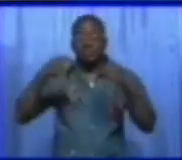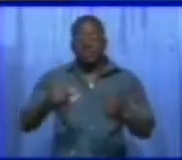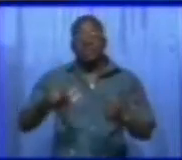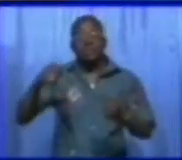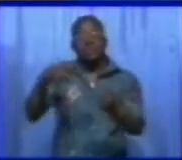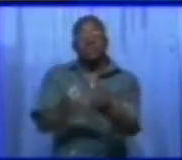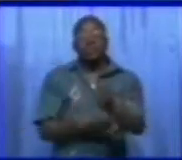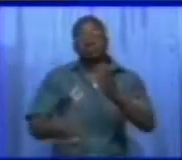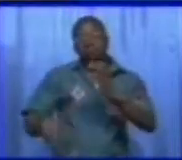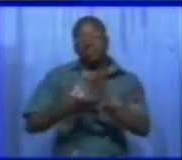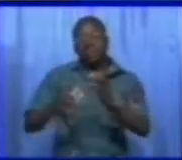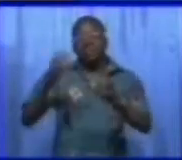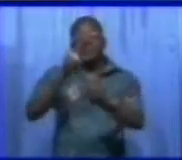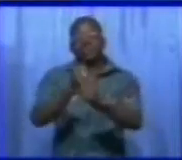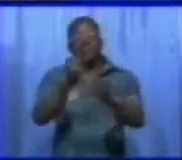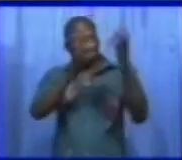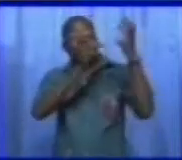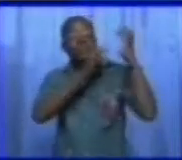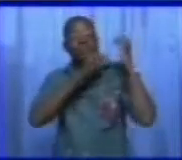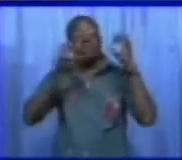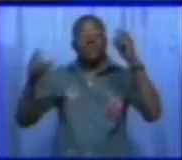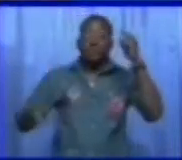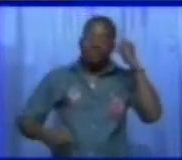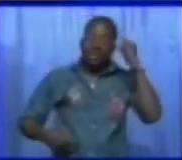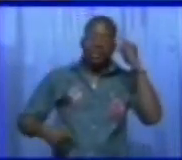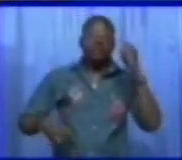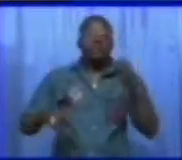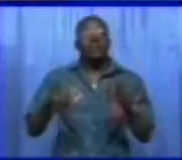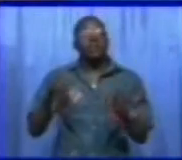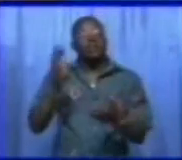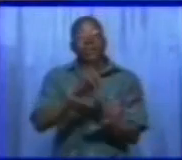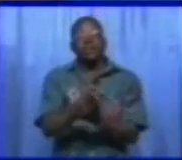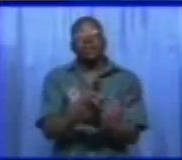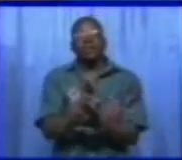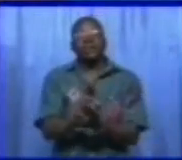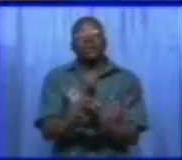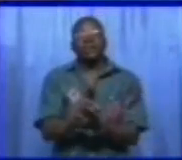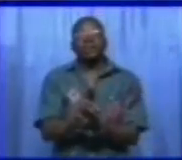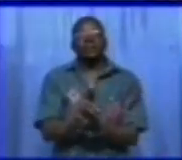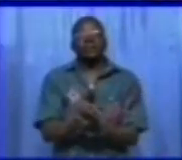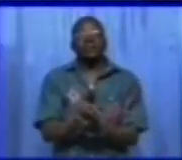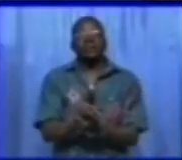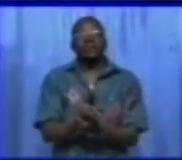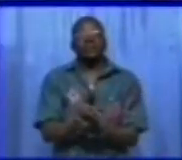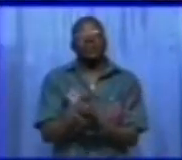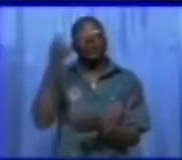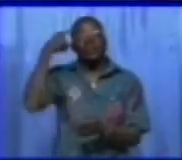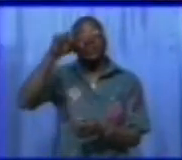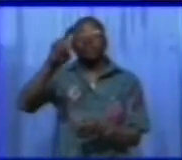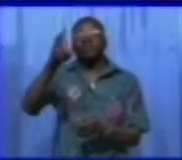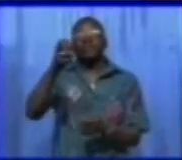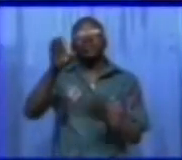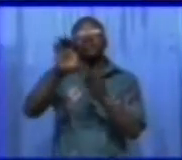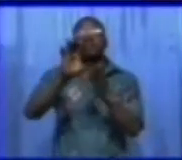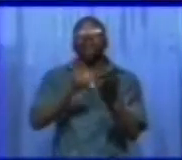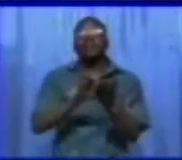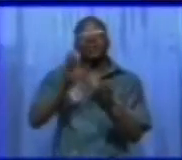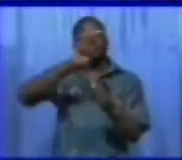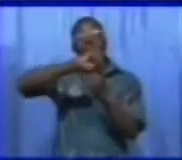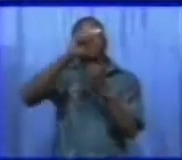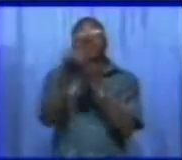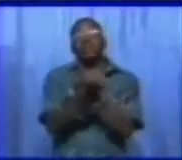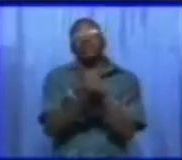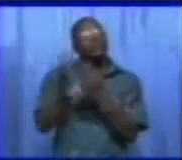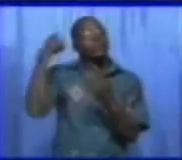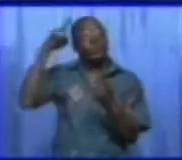nouvelles techniques de prise en charge des patients atteints de ces pathologies. Lazare Pouya. Pour ce 2e congrès de la Société Burkinabé